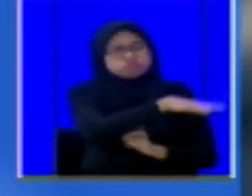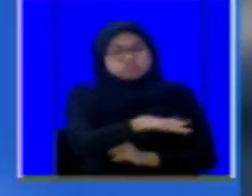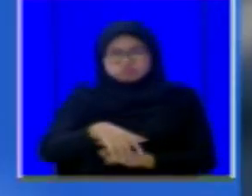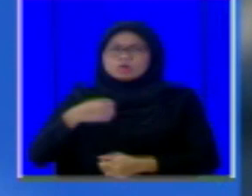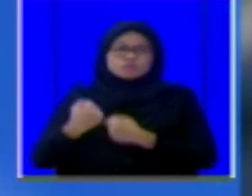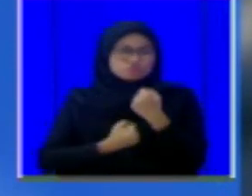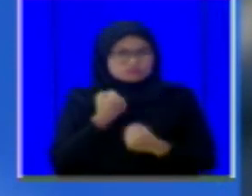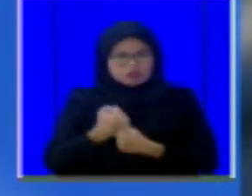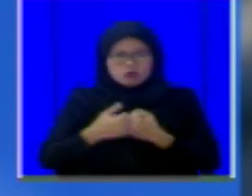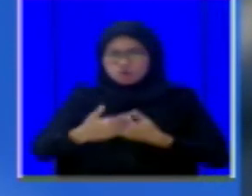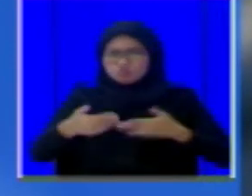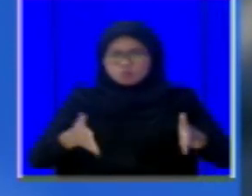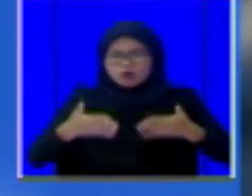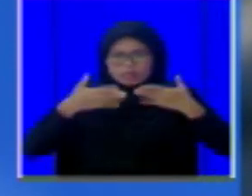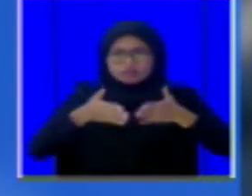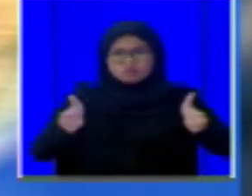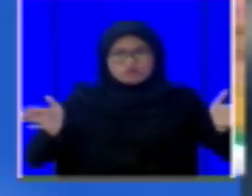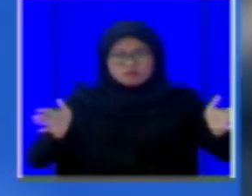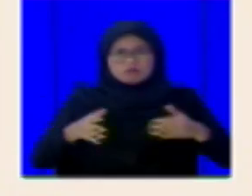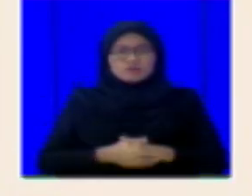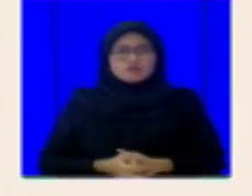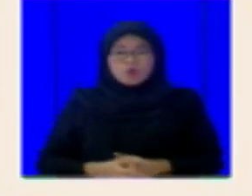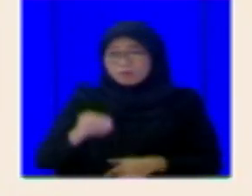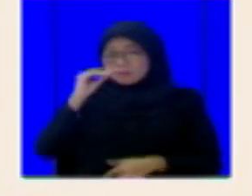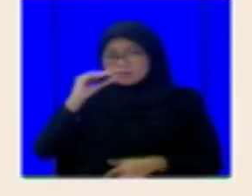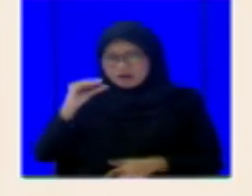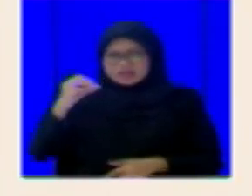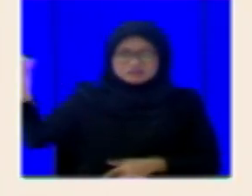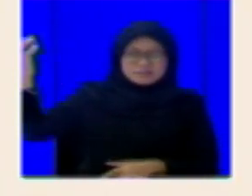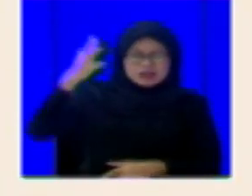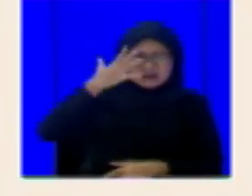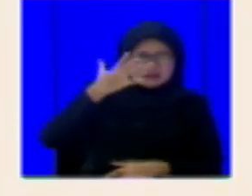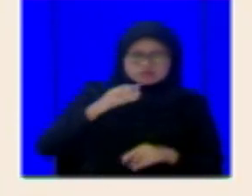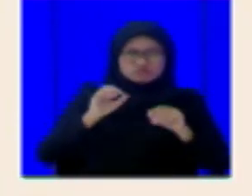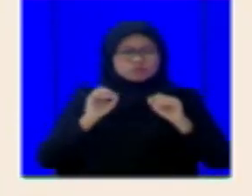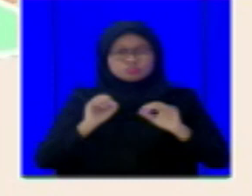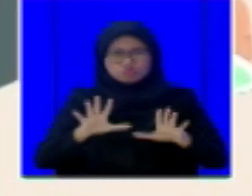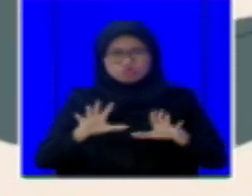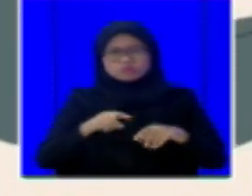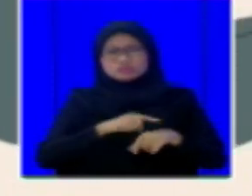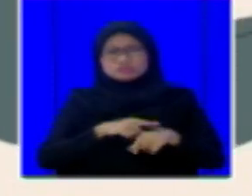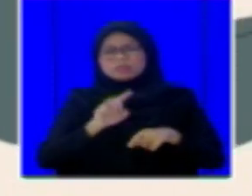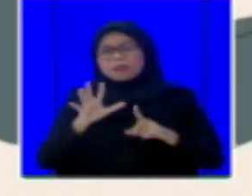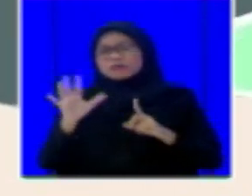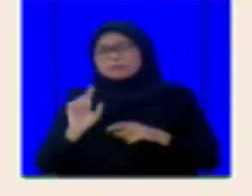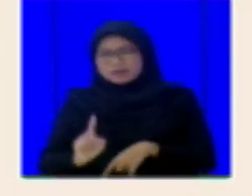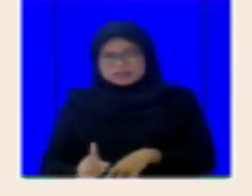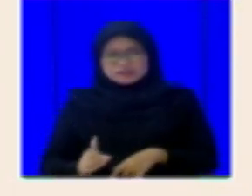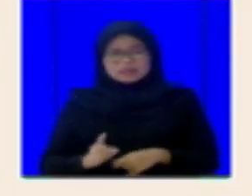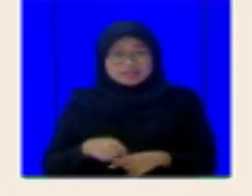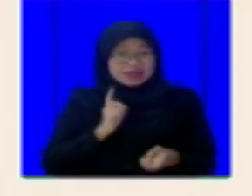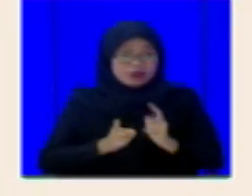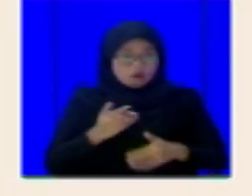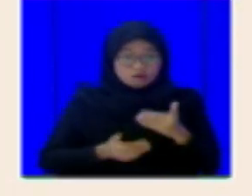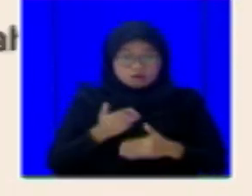matahari setiap pagi selama 15 hingga 30 menit. Memantau gejala. Jika mengalami gejala berat seperti sesak